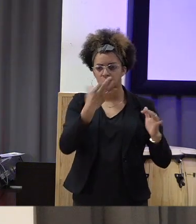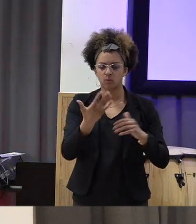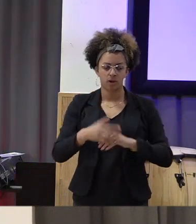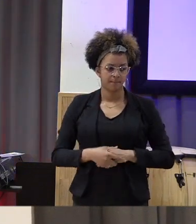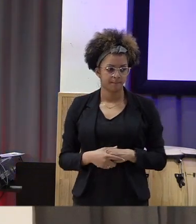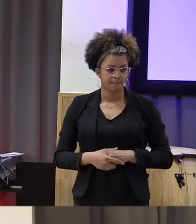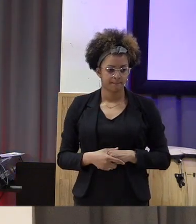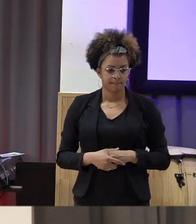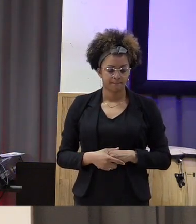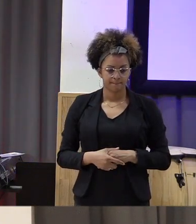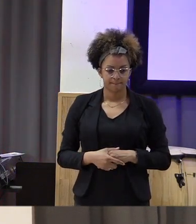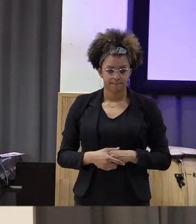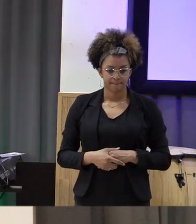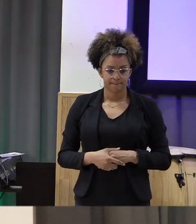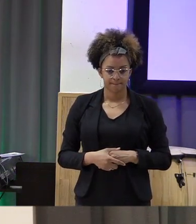il dit,